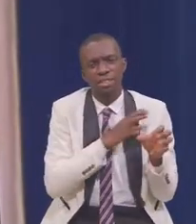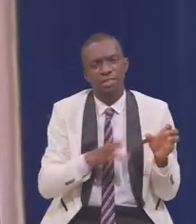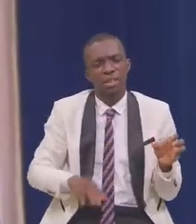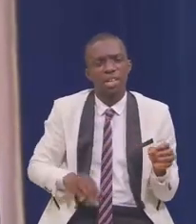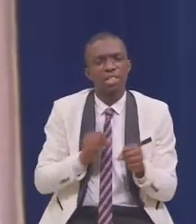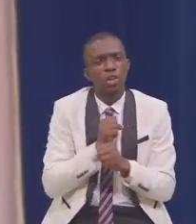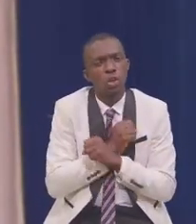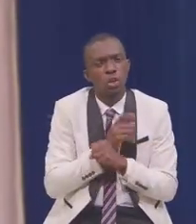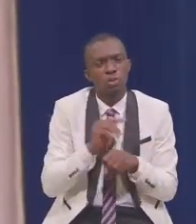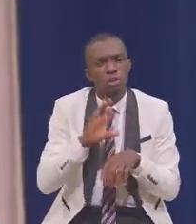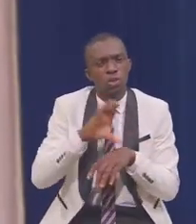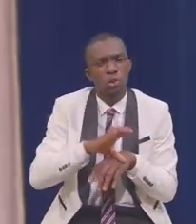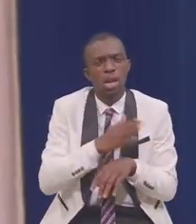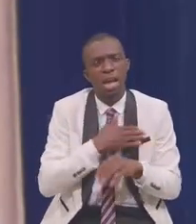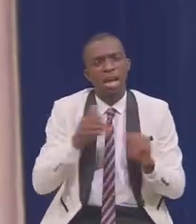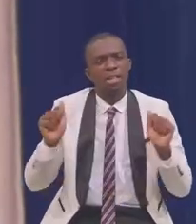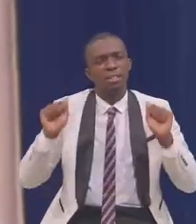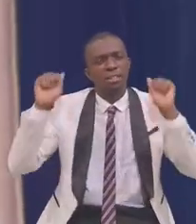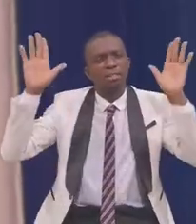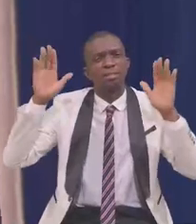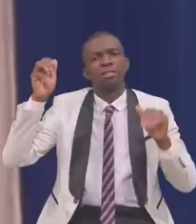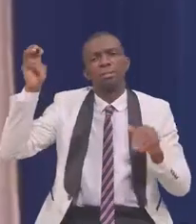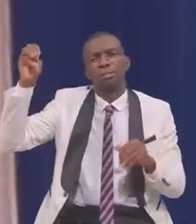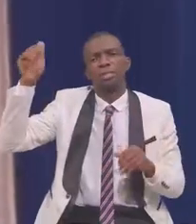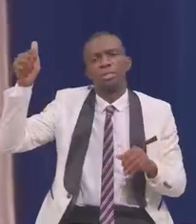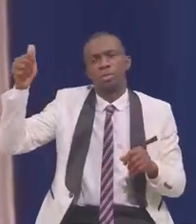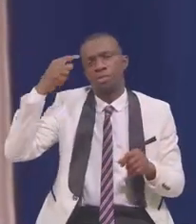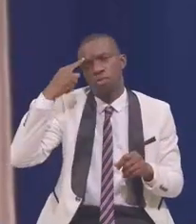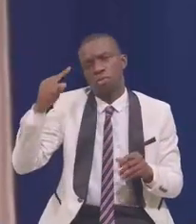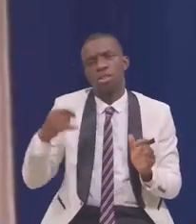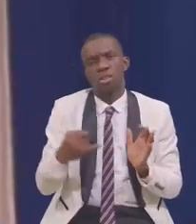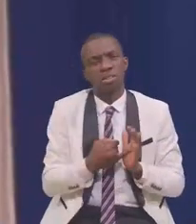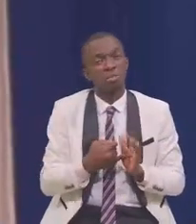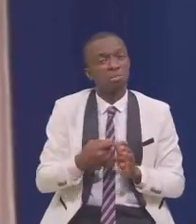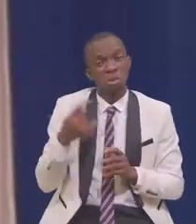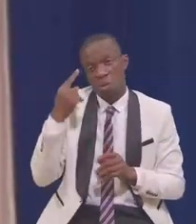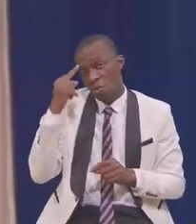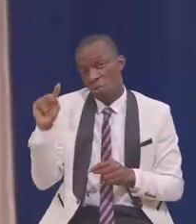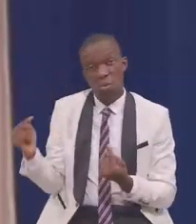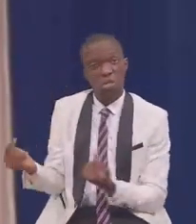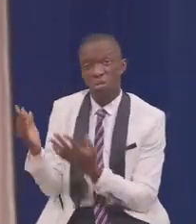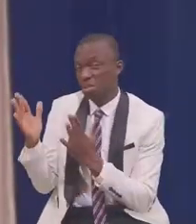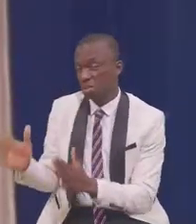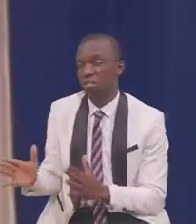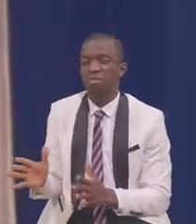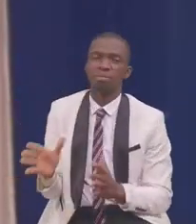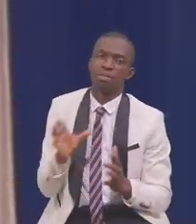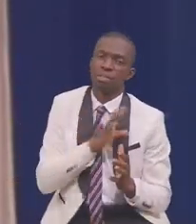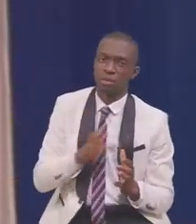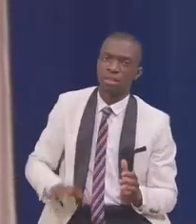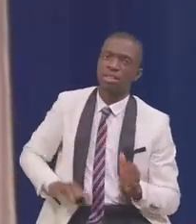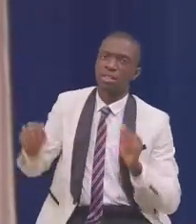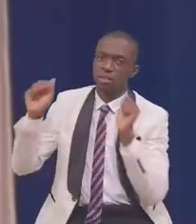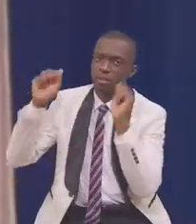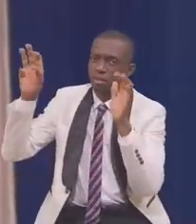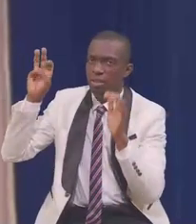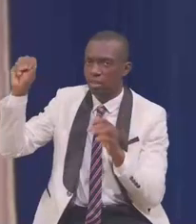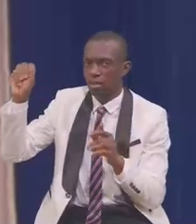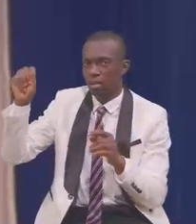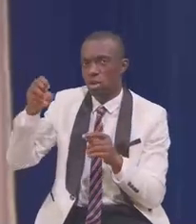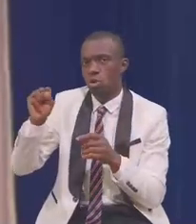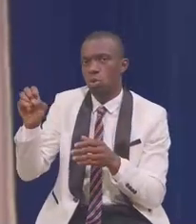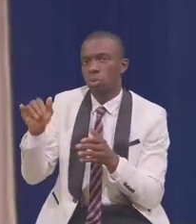lui-même pour elle. Ceci n'est pas pour le monde. Pour le monde, il s'est donné afin qu'il soit sauvé. Il s'est donné afin que